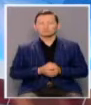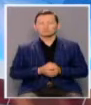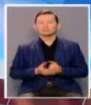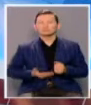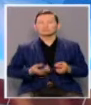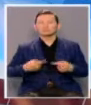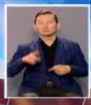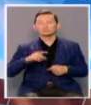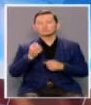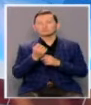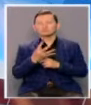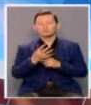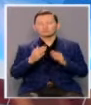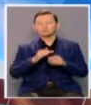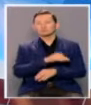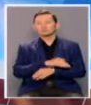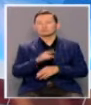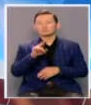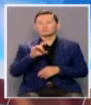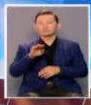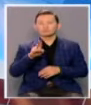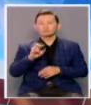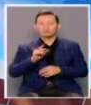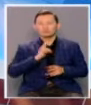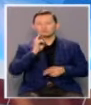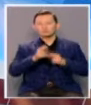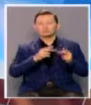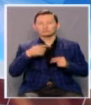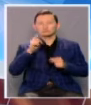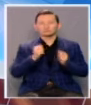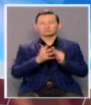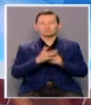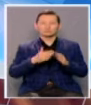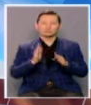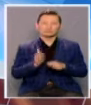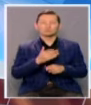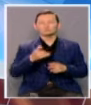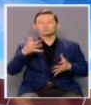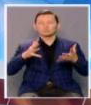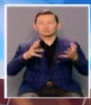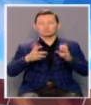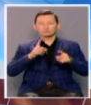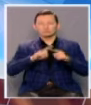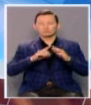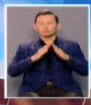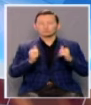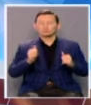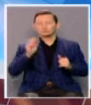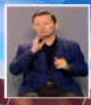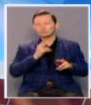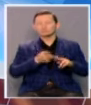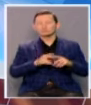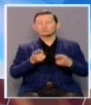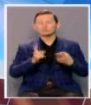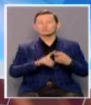Жители дома номер 14 по улице Дружбы обратились с просьбой о сносе дома номер 15, стены которого могут вот-вот обрушиться. На данный